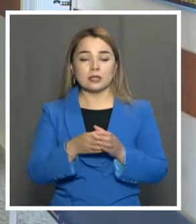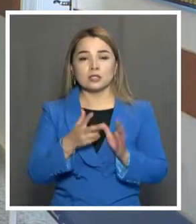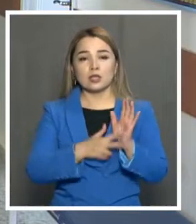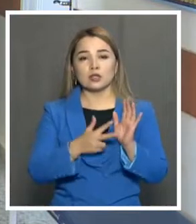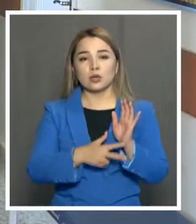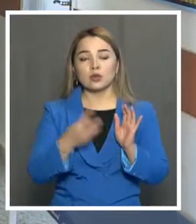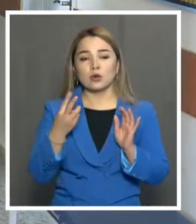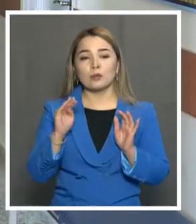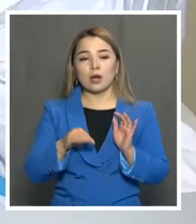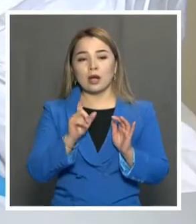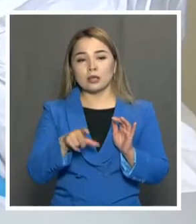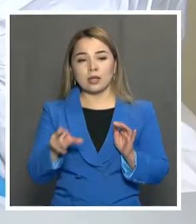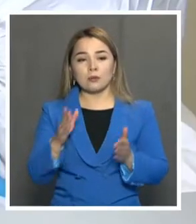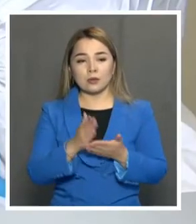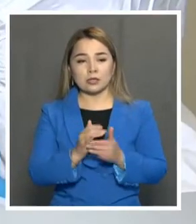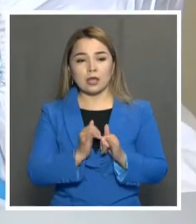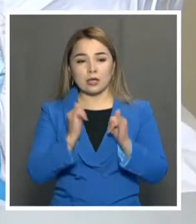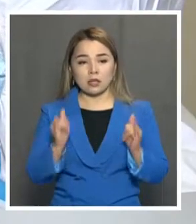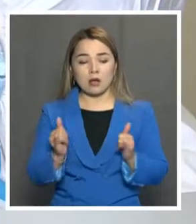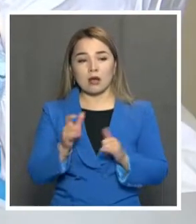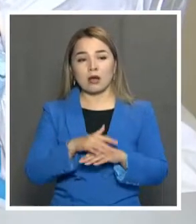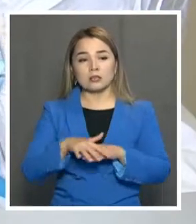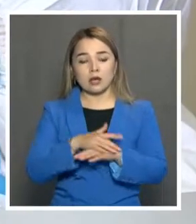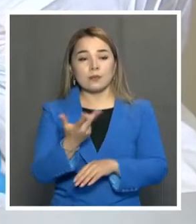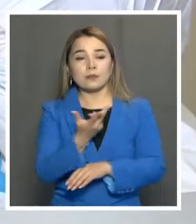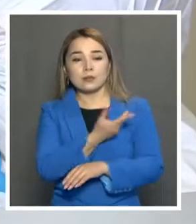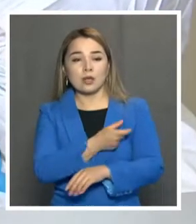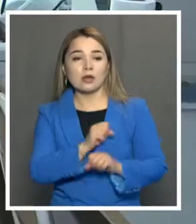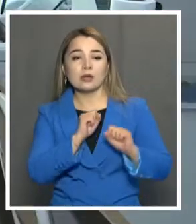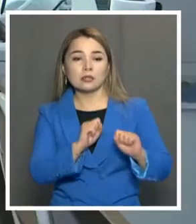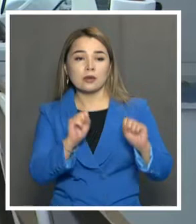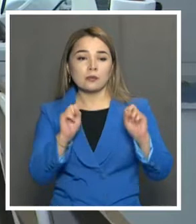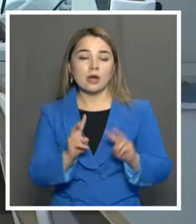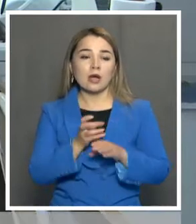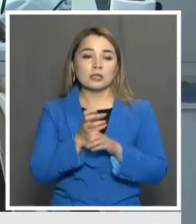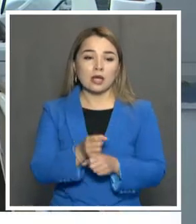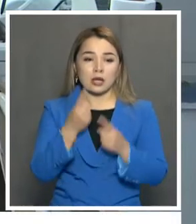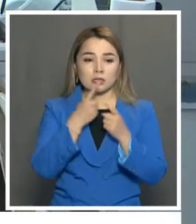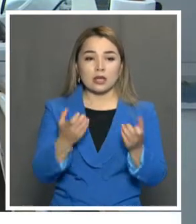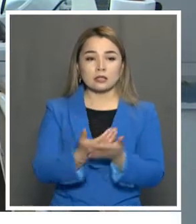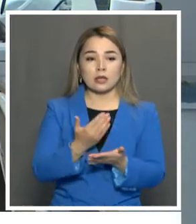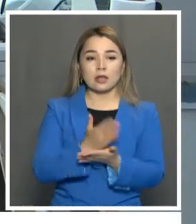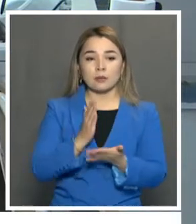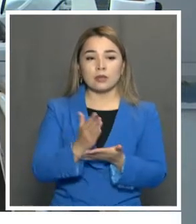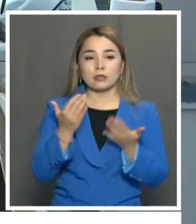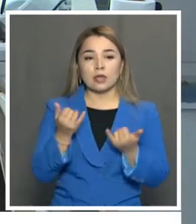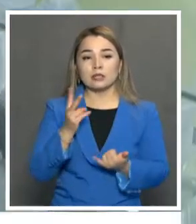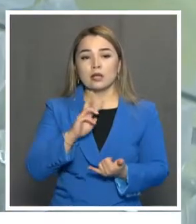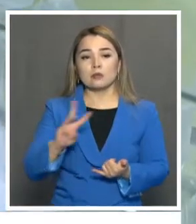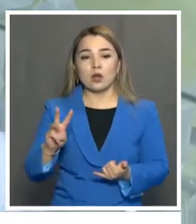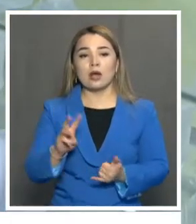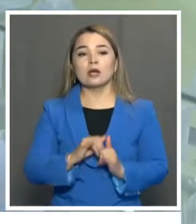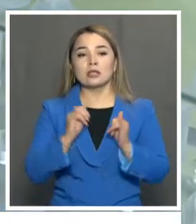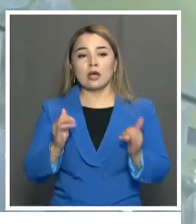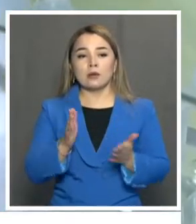егілді. Мамандар вакцина салдырғандардың қатары көбейген сайын қауіпті індетті жұқтыру дерегі азайып отырғанын айтады. Мәселен, халық саны 2 миллион адамнан